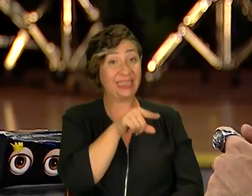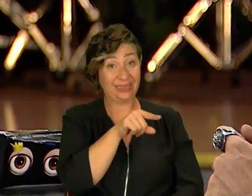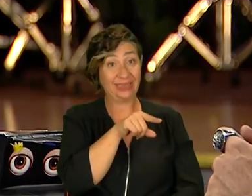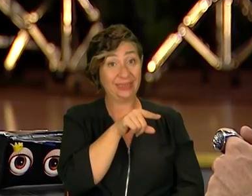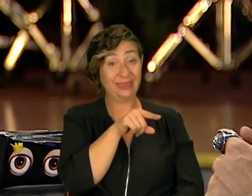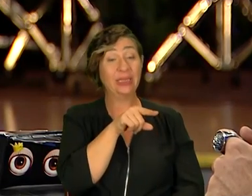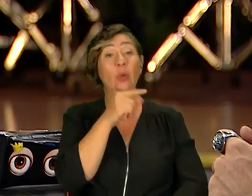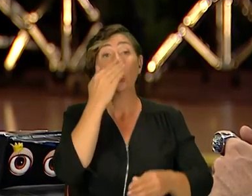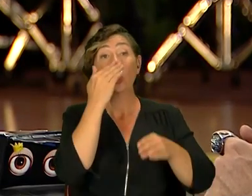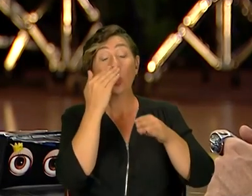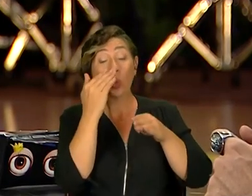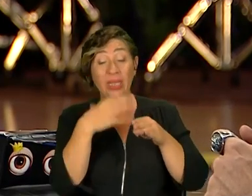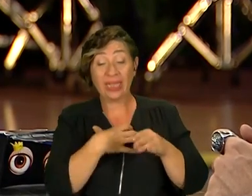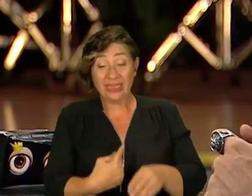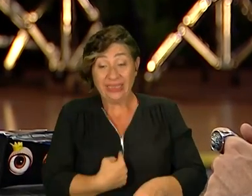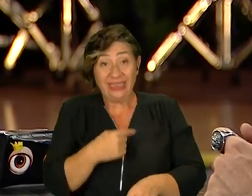oryantasyonu